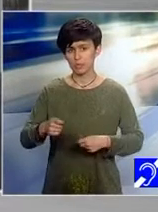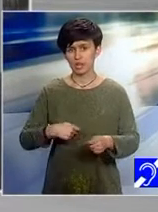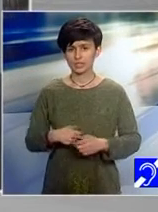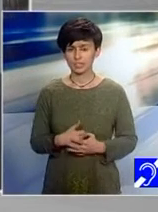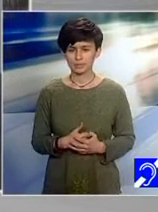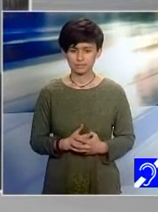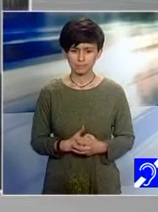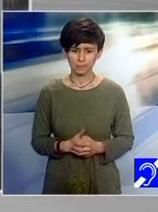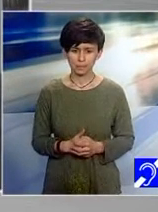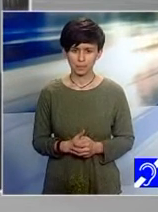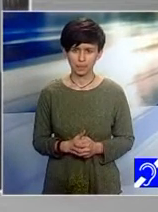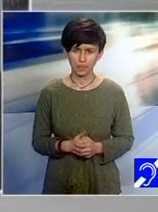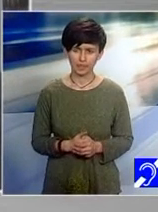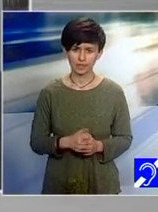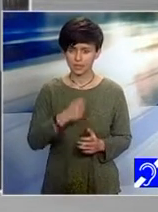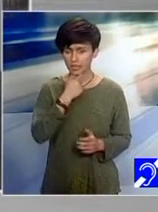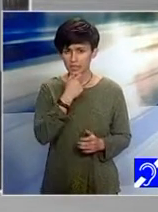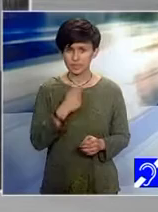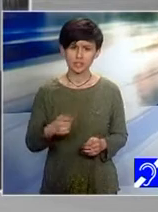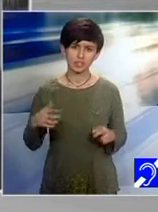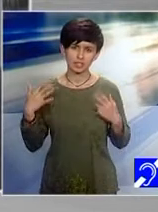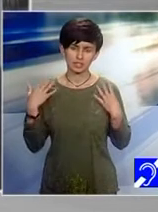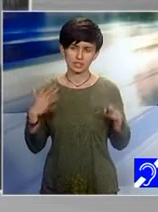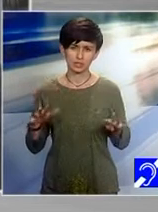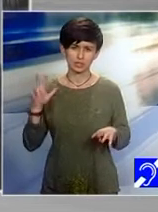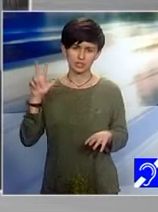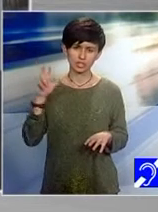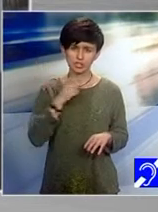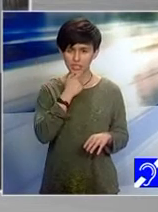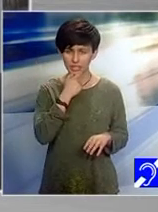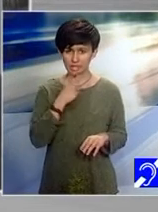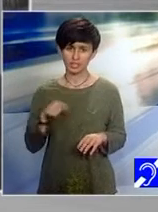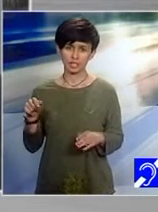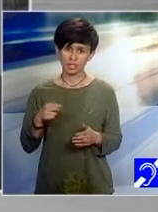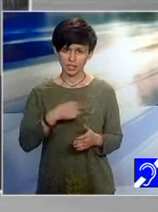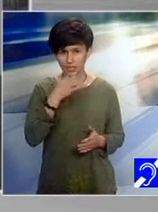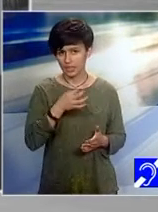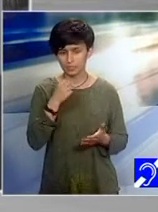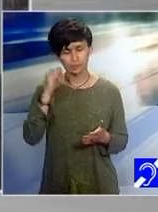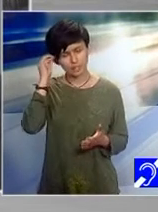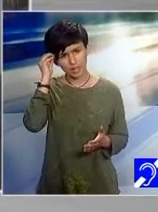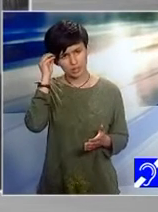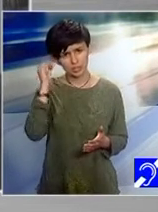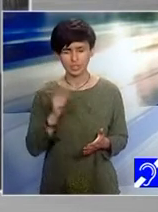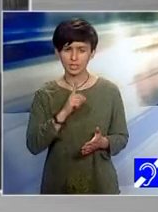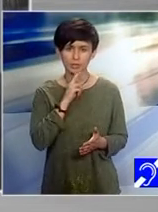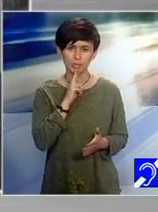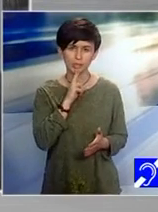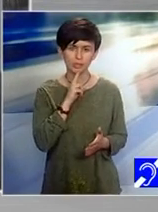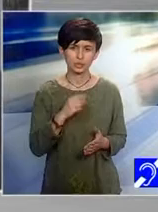de 93-94 de ani a început să dicteze aceste amintiri preotului